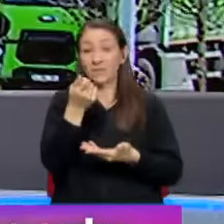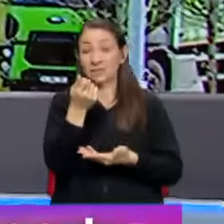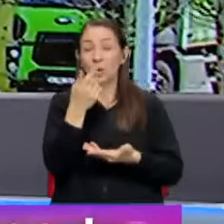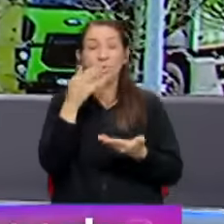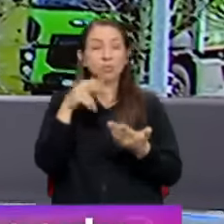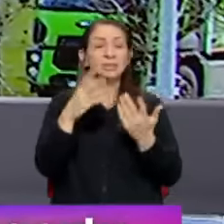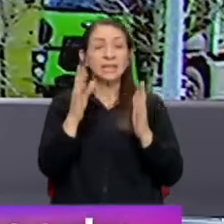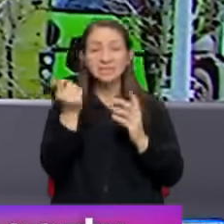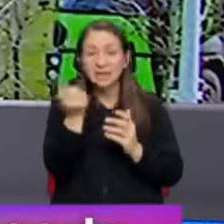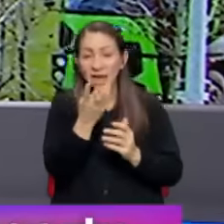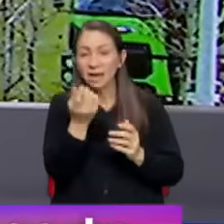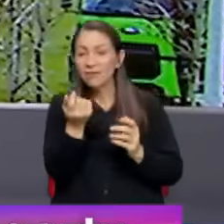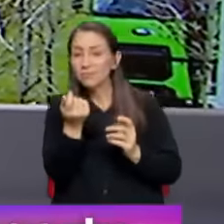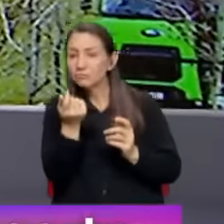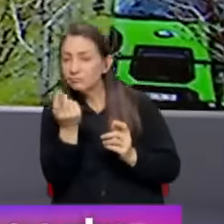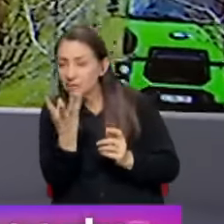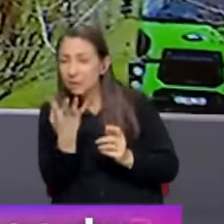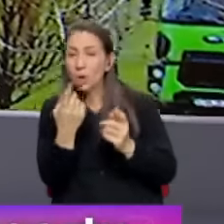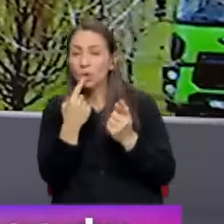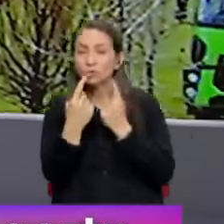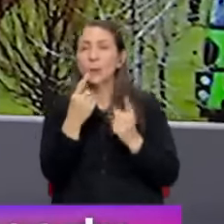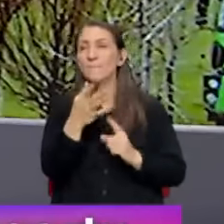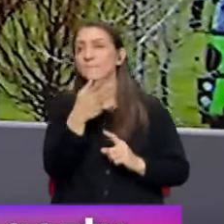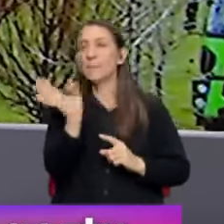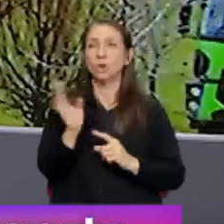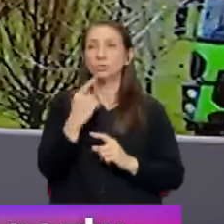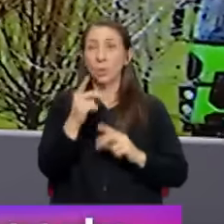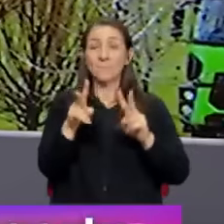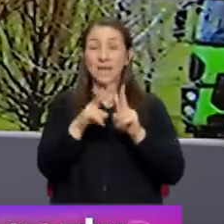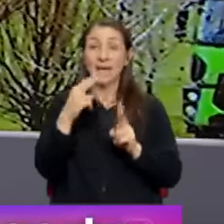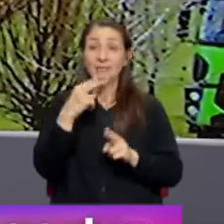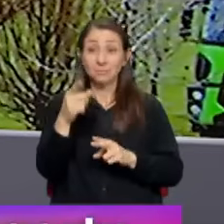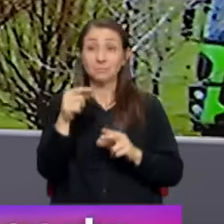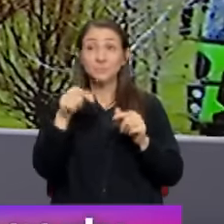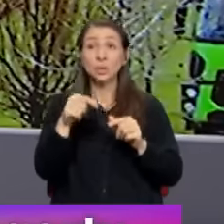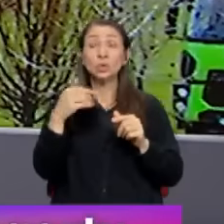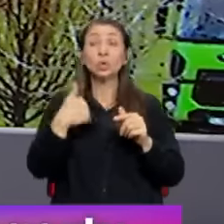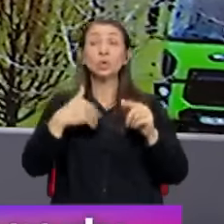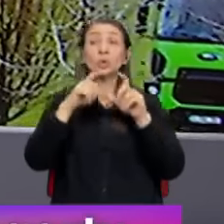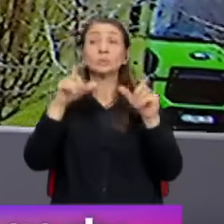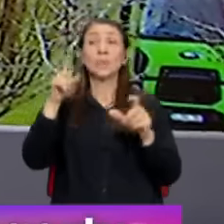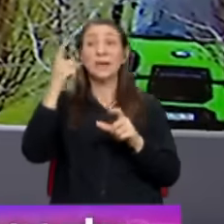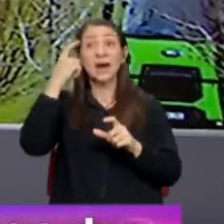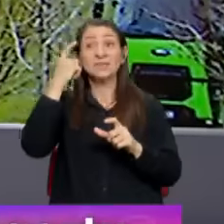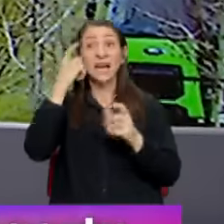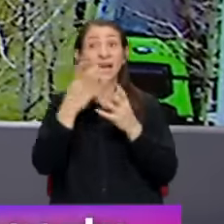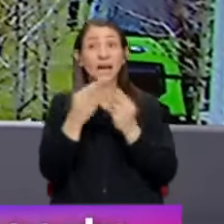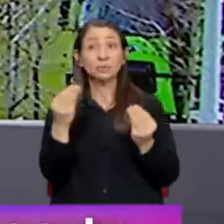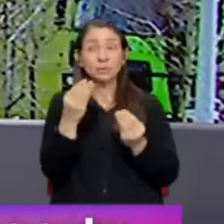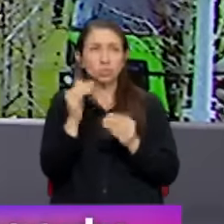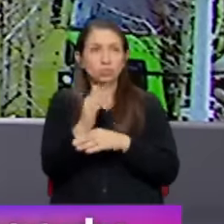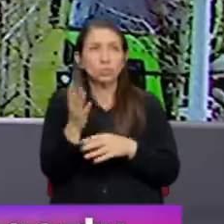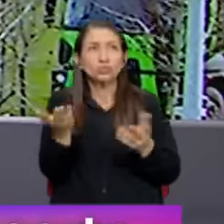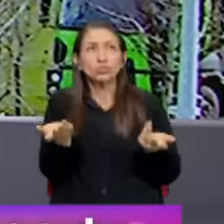değiliz. Sayı ve rakamla konuşmayı da bilmiyoruz diyor Meli Hanım. Şimdi kurumsal bir hafıza kaybı yaşıyoruz